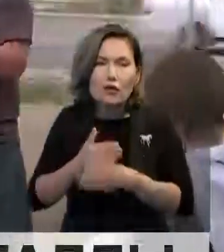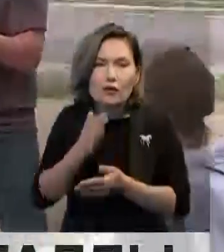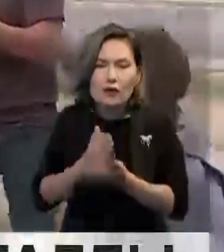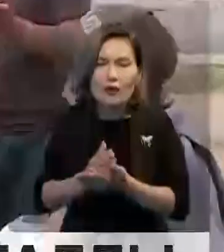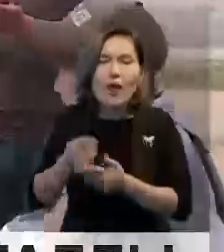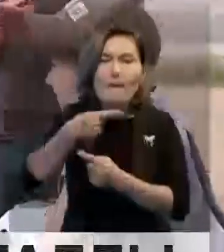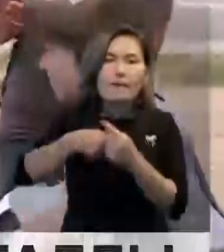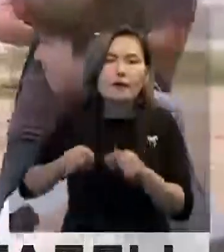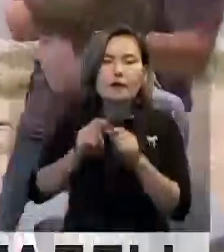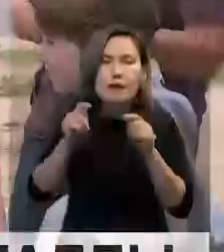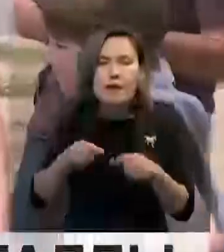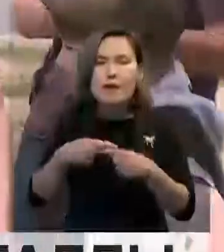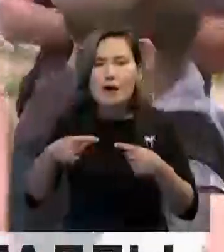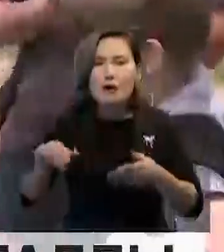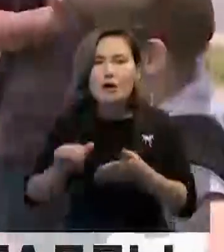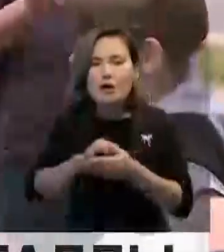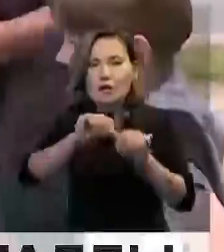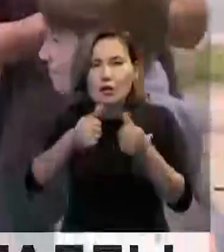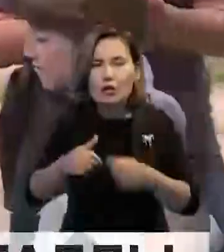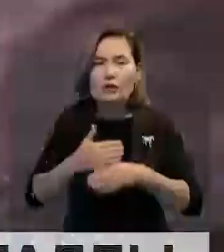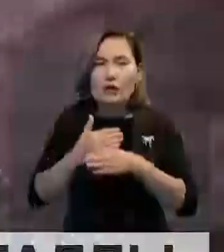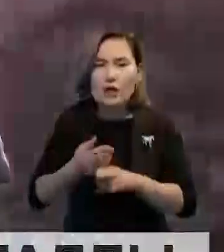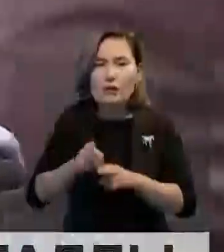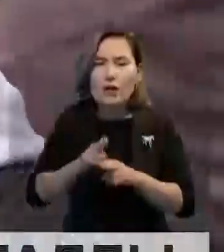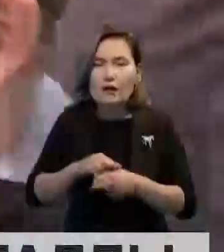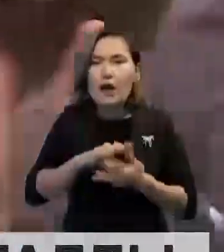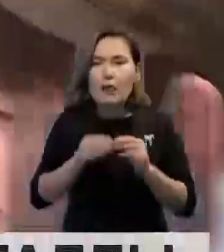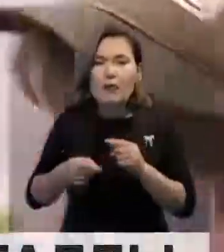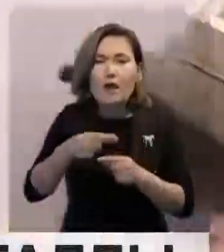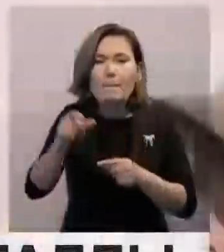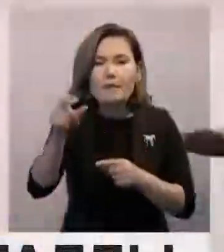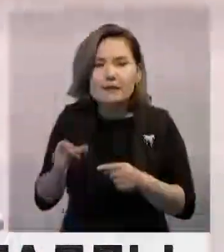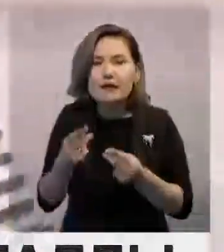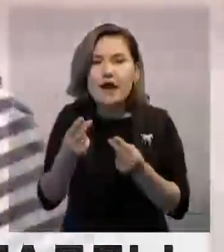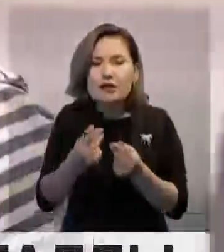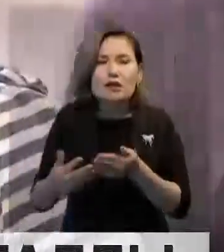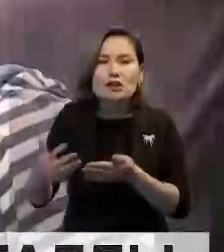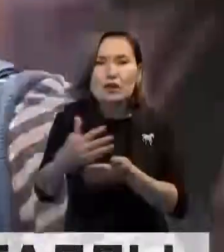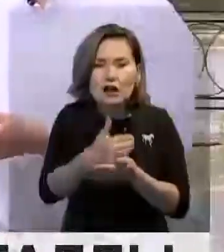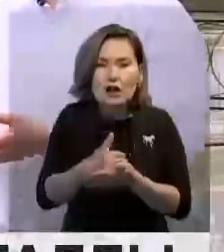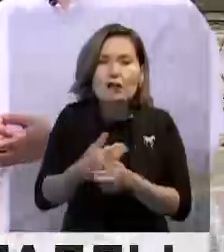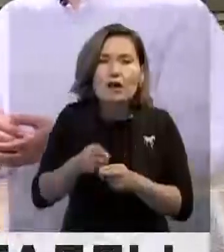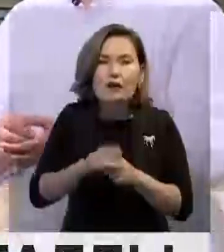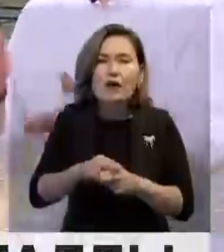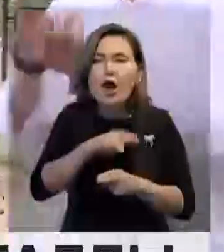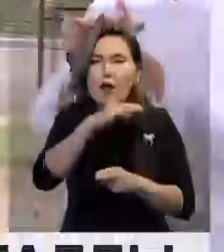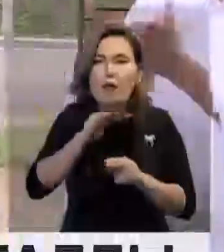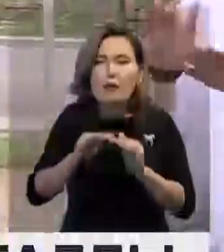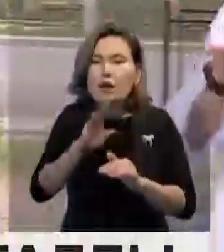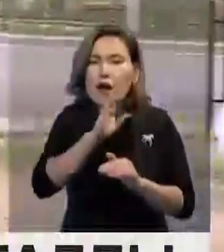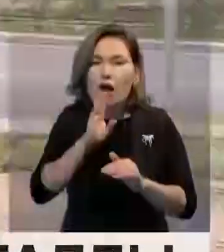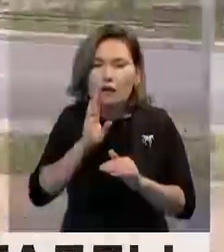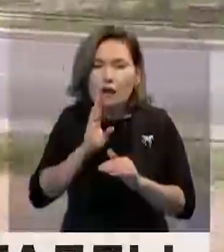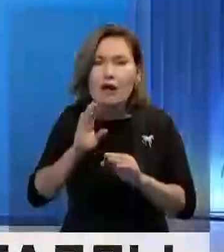Бизнес ашуға түрлі құжаттарды рәсімдеуге жәрдемдеседі. Демеушілер тауып, жағдайы төмен 16 жанұяның баспаналы болуына ұйытқы болған.